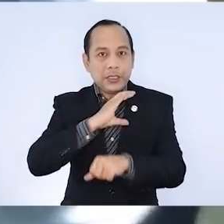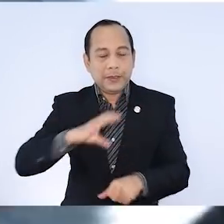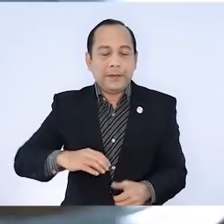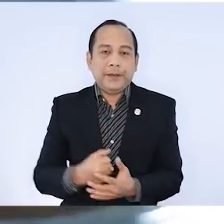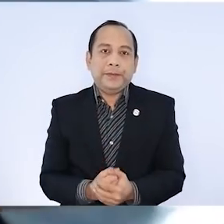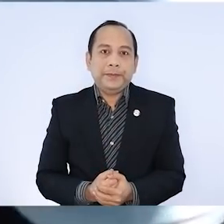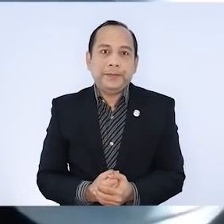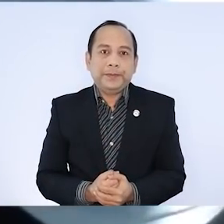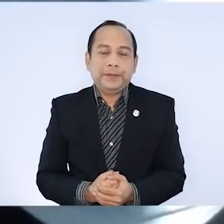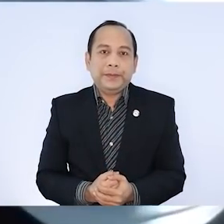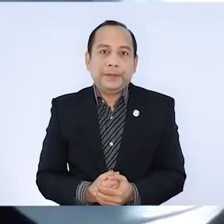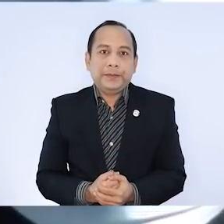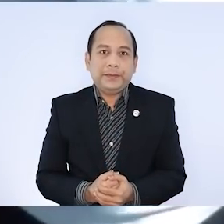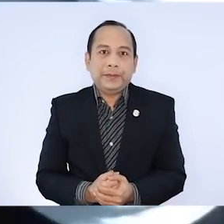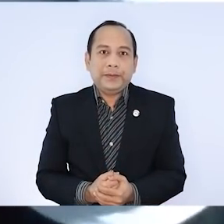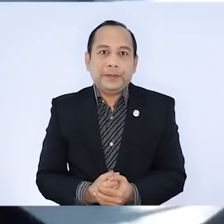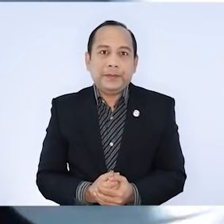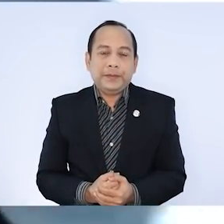iglesia.